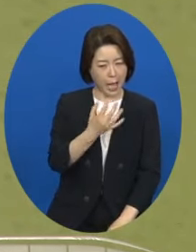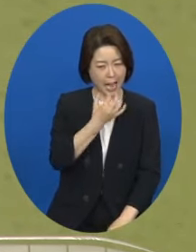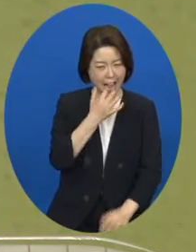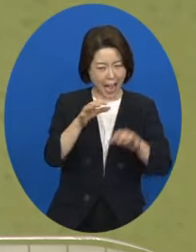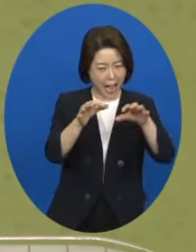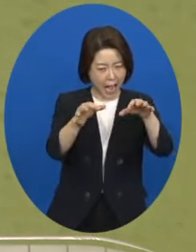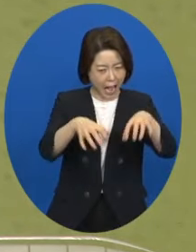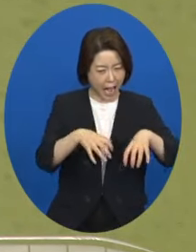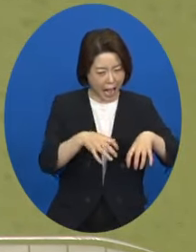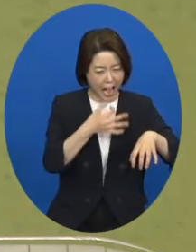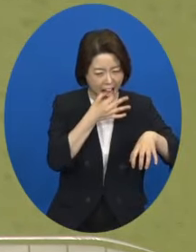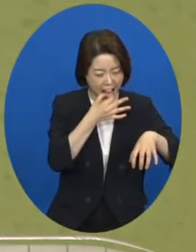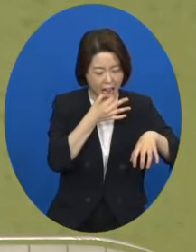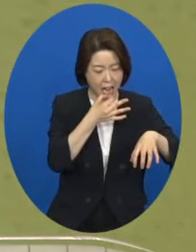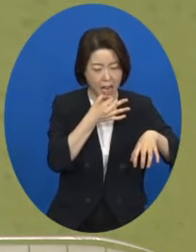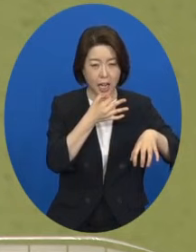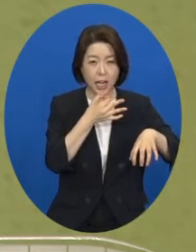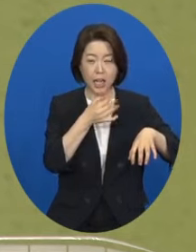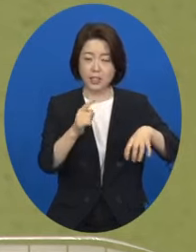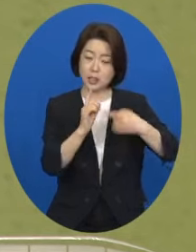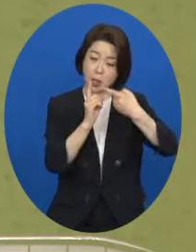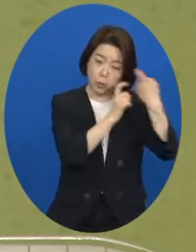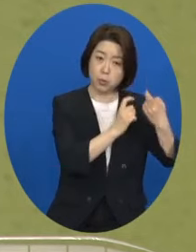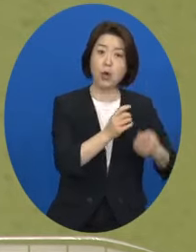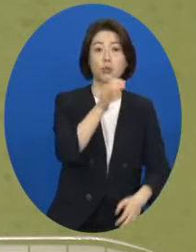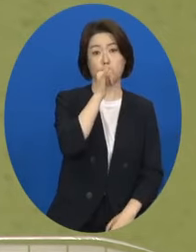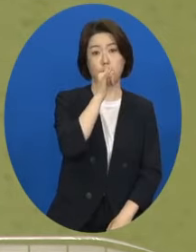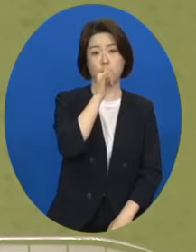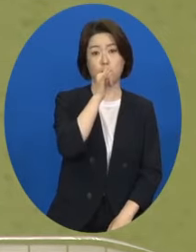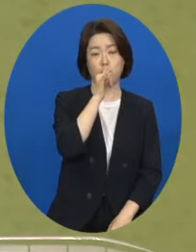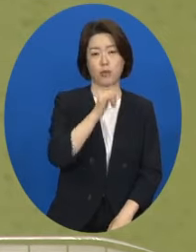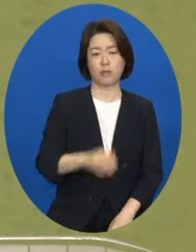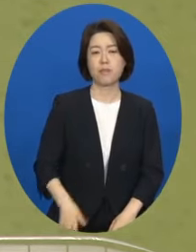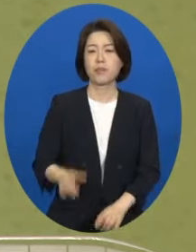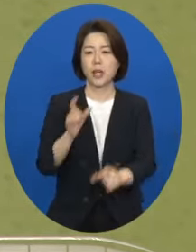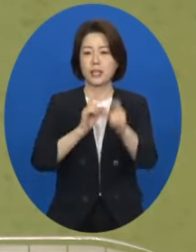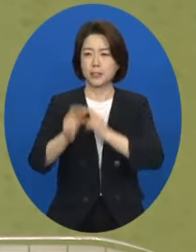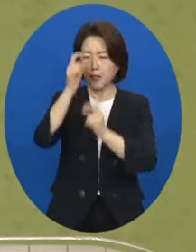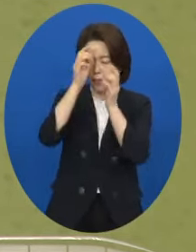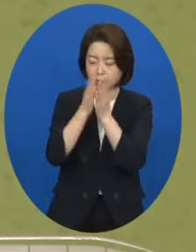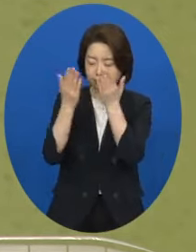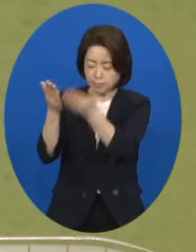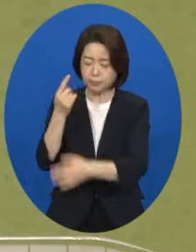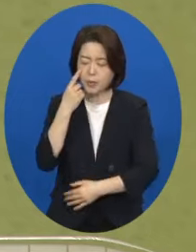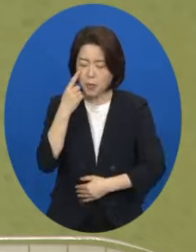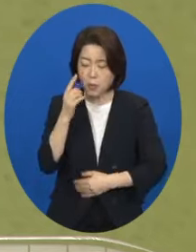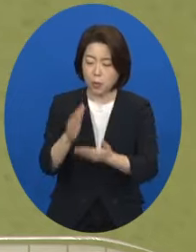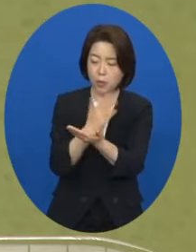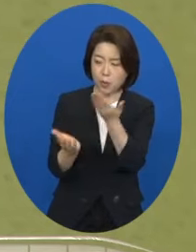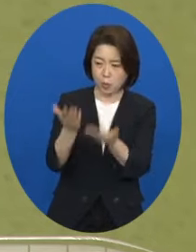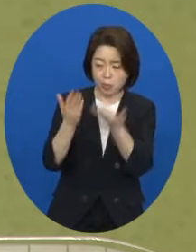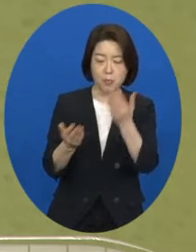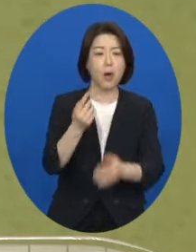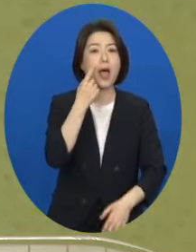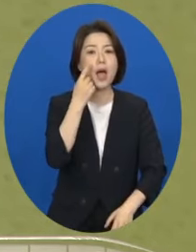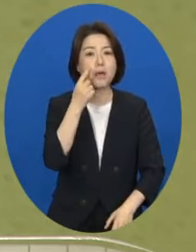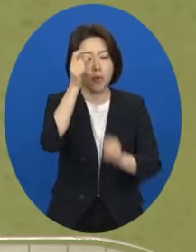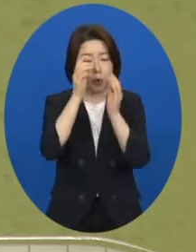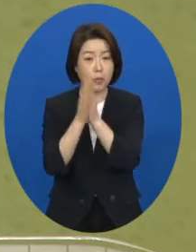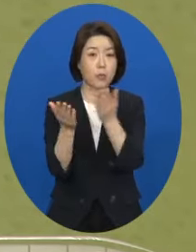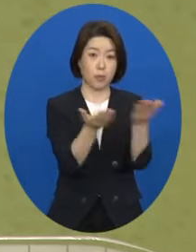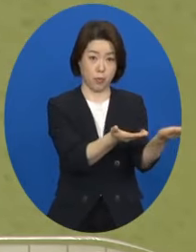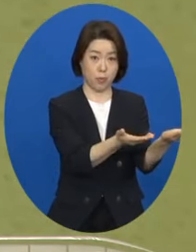아닌지 혹여나 그렇게 유혹당할 수 있으므로 더 기도해 보시고 분별해 보시면 좋겠습니다 라고 이제 기도를